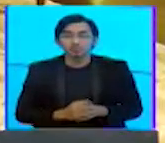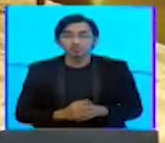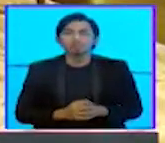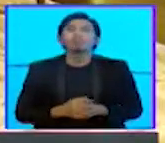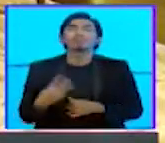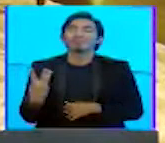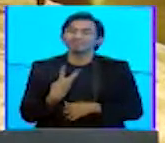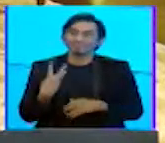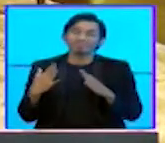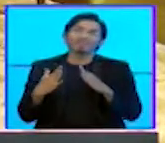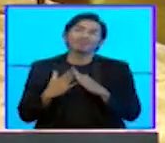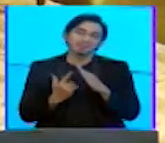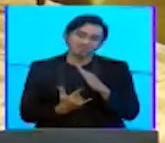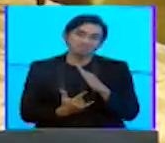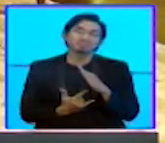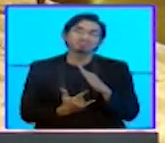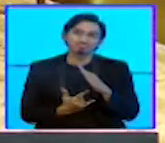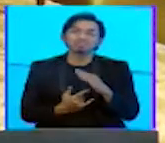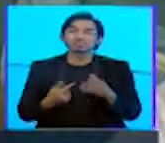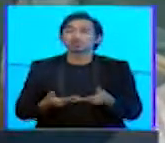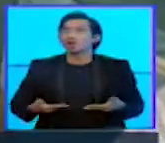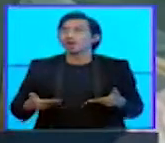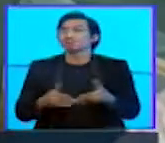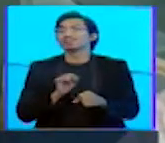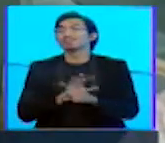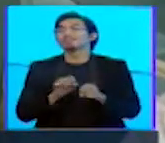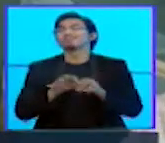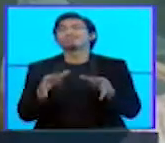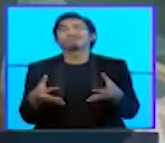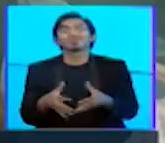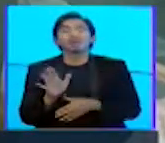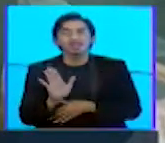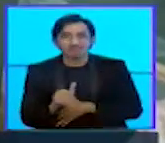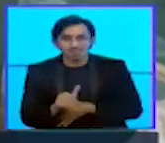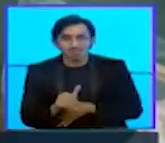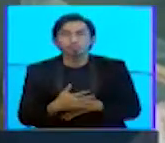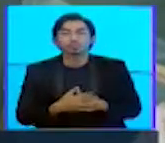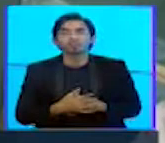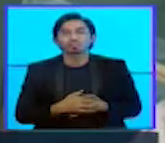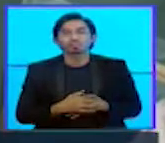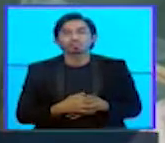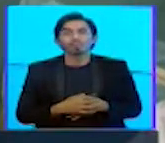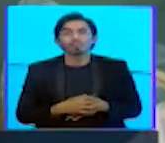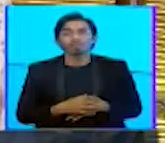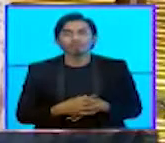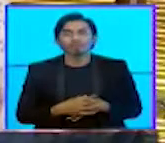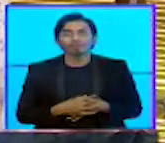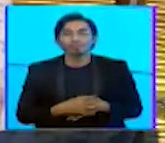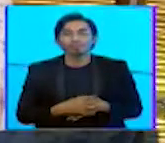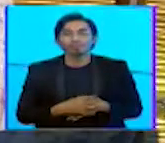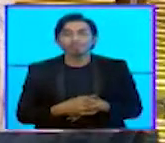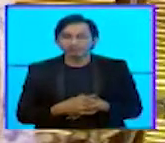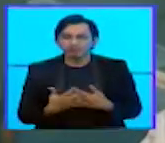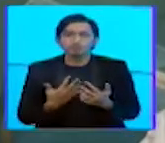karena memang kita di tengah-tengah pandemi dan kita harus memberikan tauladan ya,